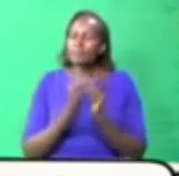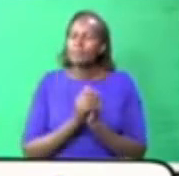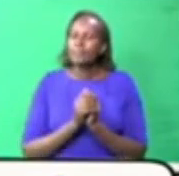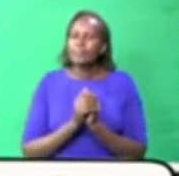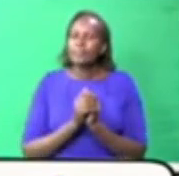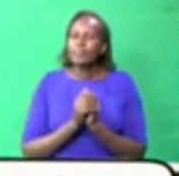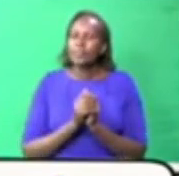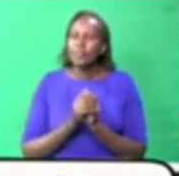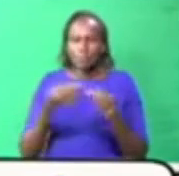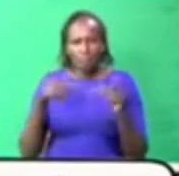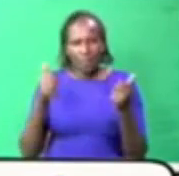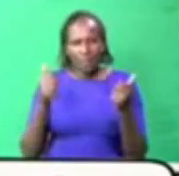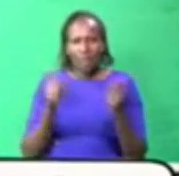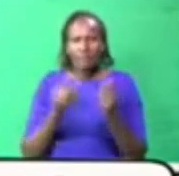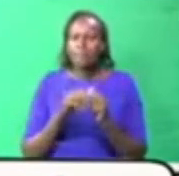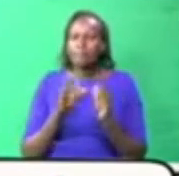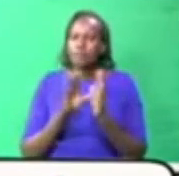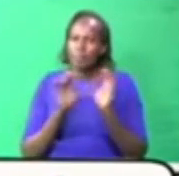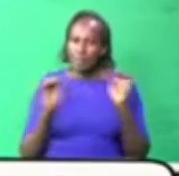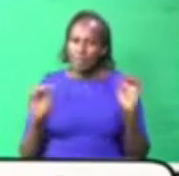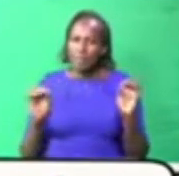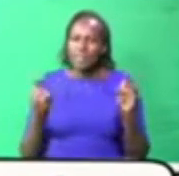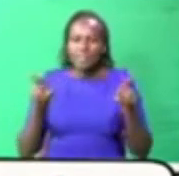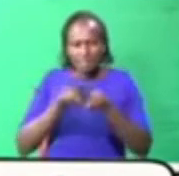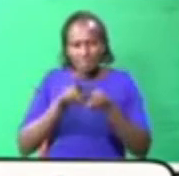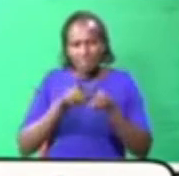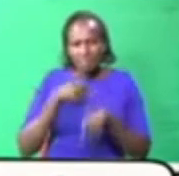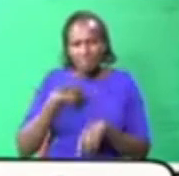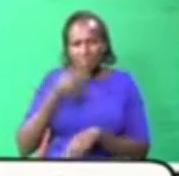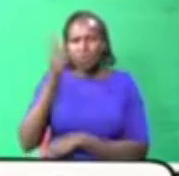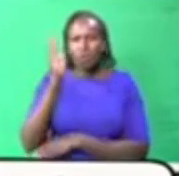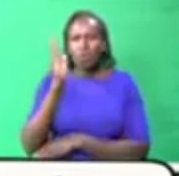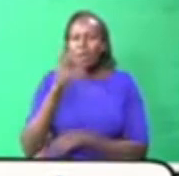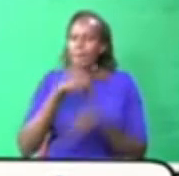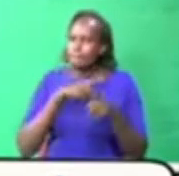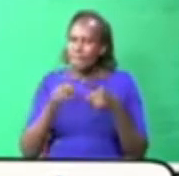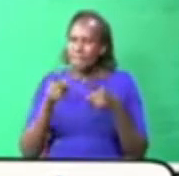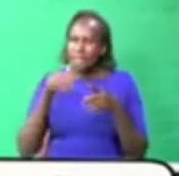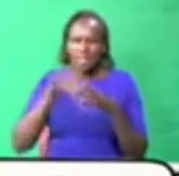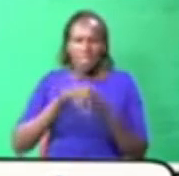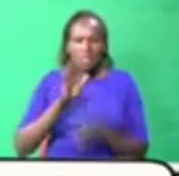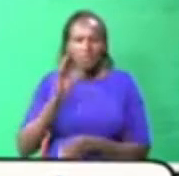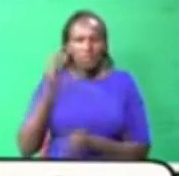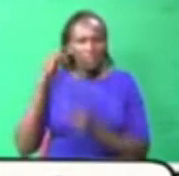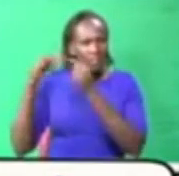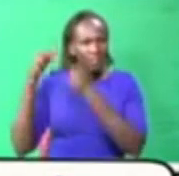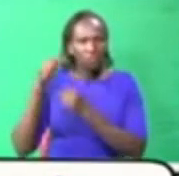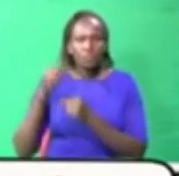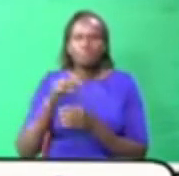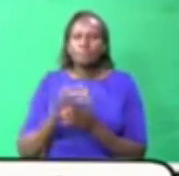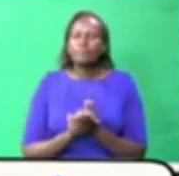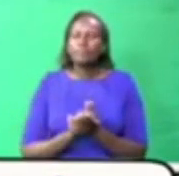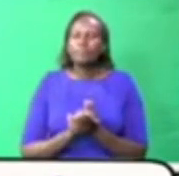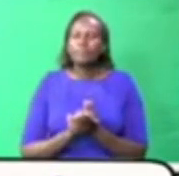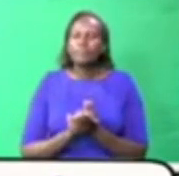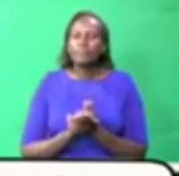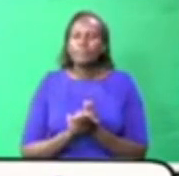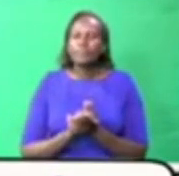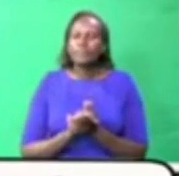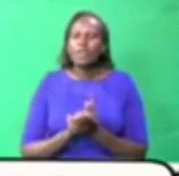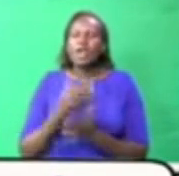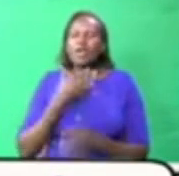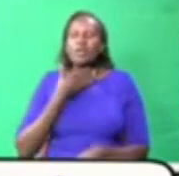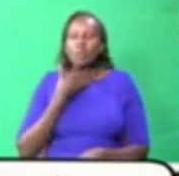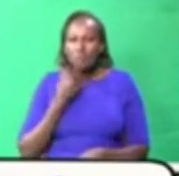well and good, I am the same God. But in your generation, katika kizazi hiki,